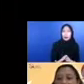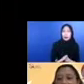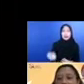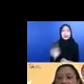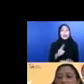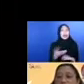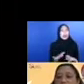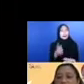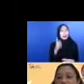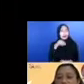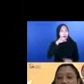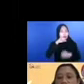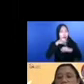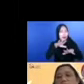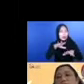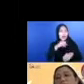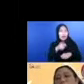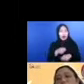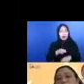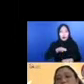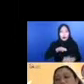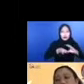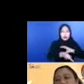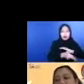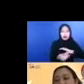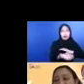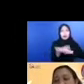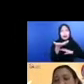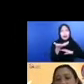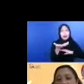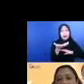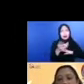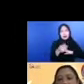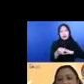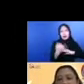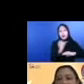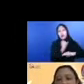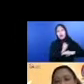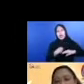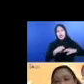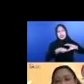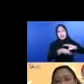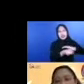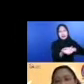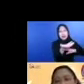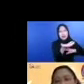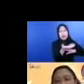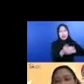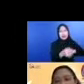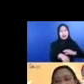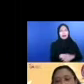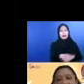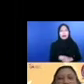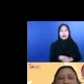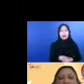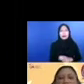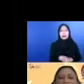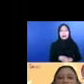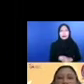layanan untuk transfer mahal, ya tentu saja orang tidak mau melakukan transfer di agen. Kalau hanya tidak begitu